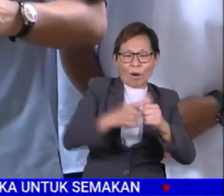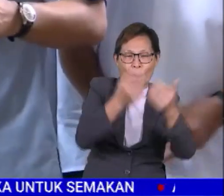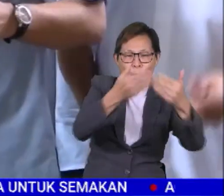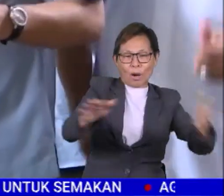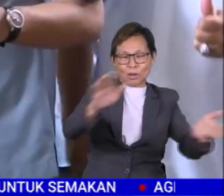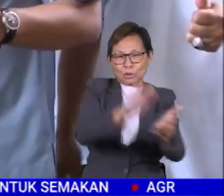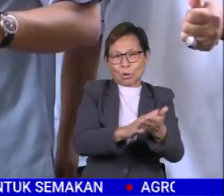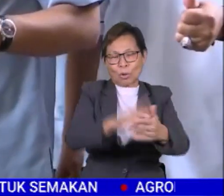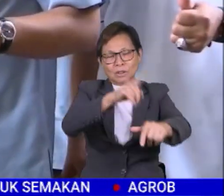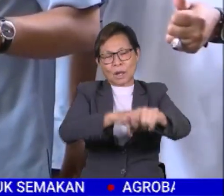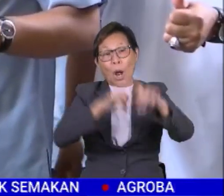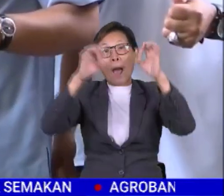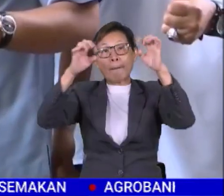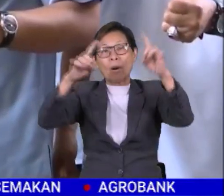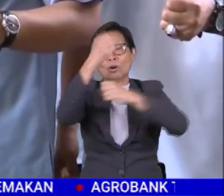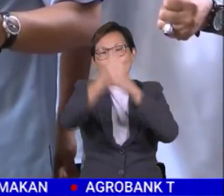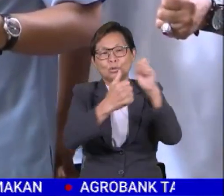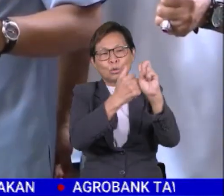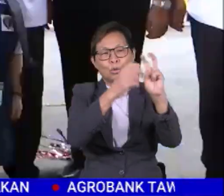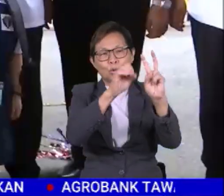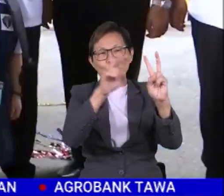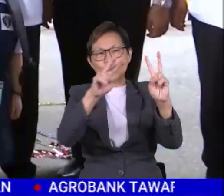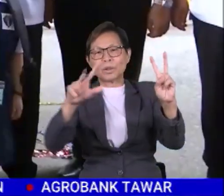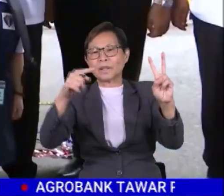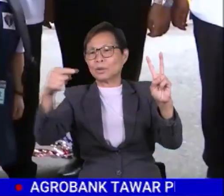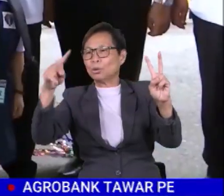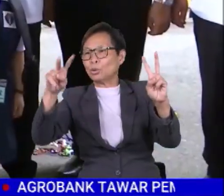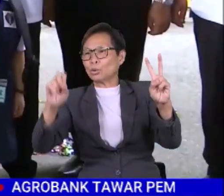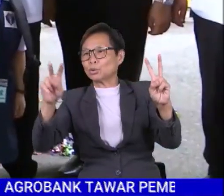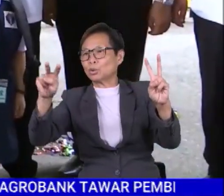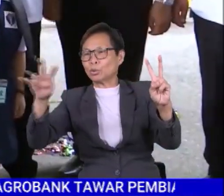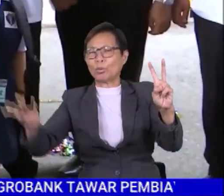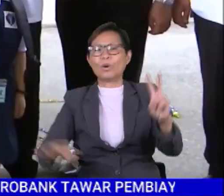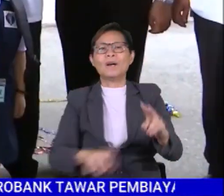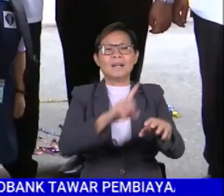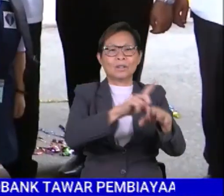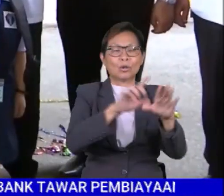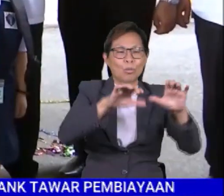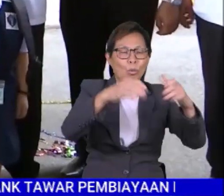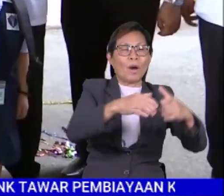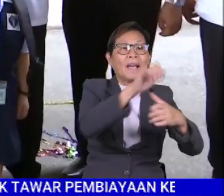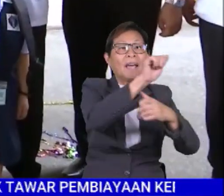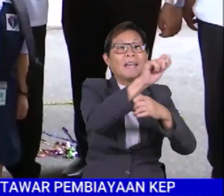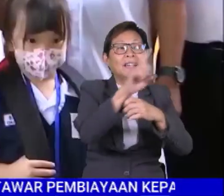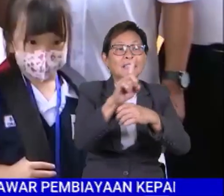pembukaan sekolah sesi akademik 2023-2024 bagi kumpulan A di Kota Baru.